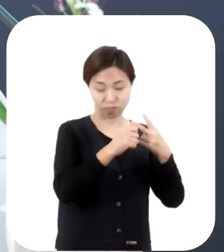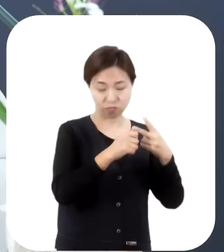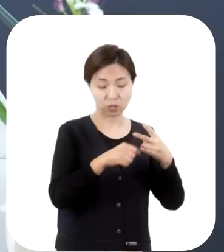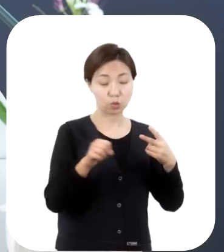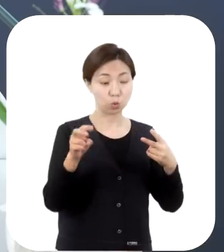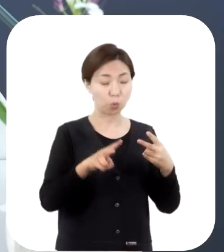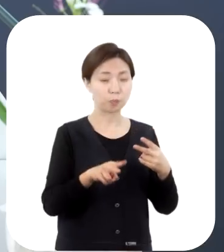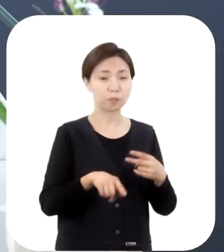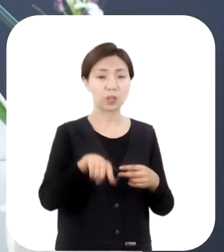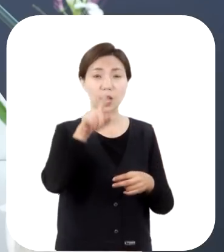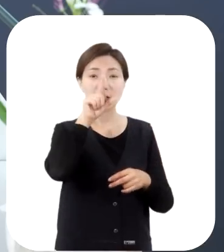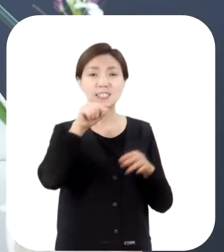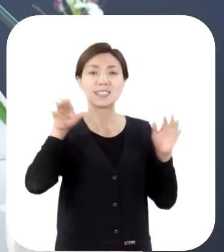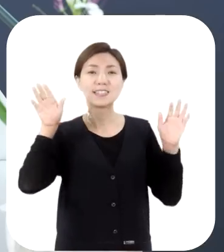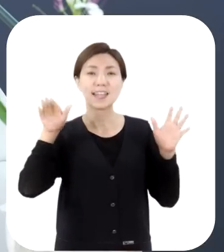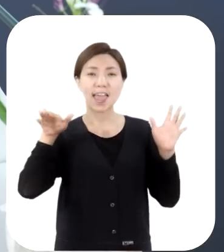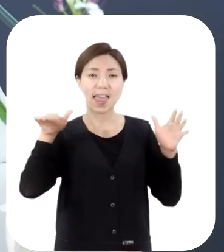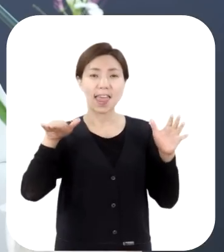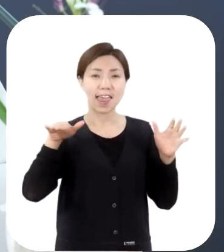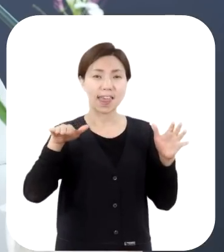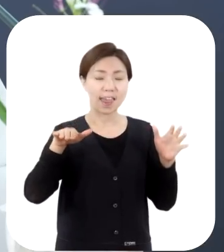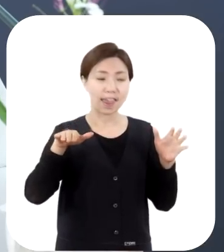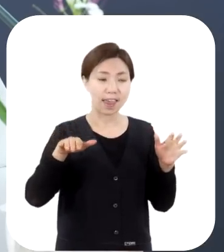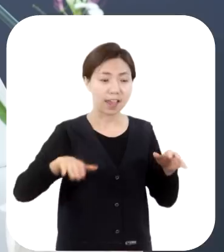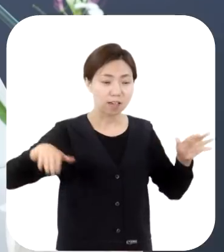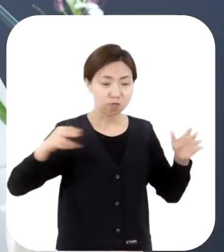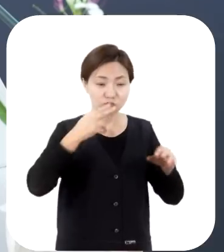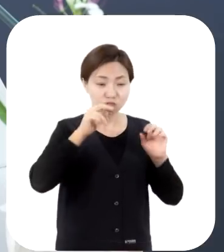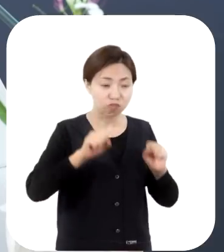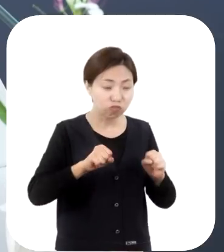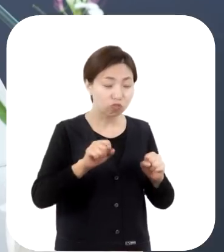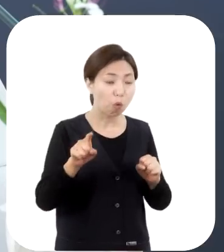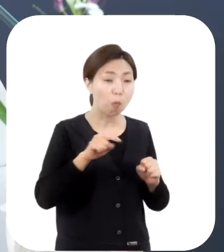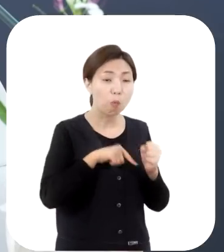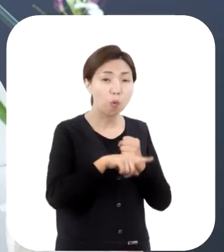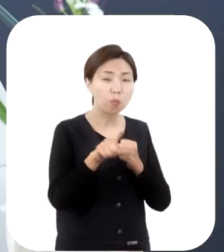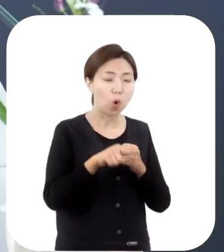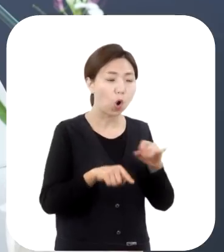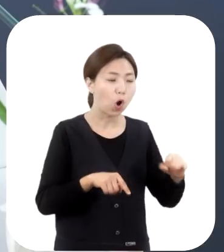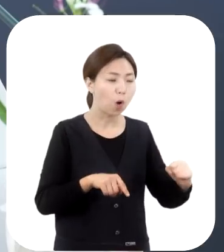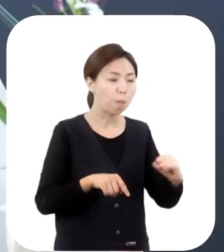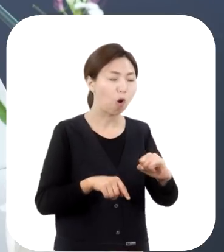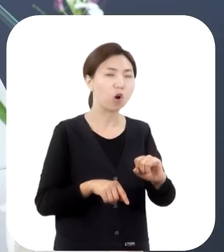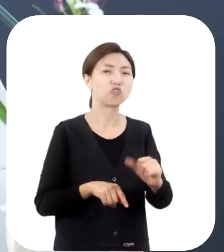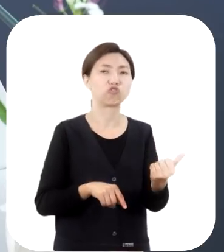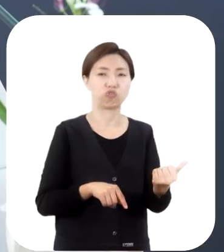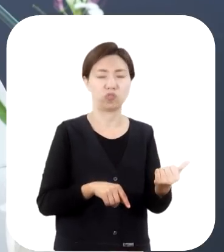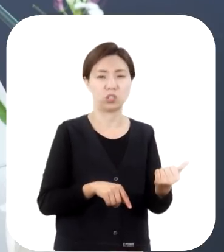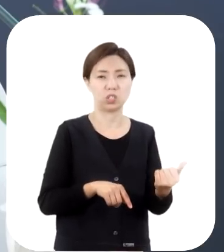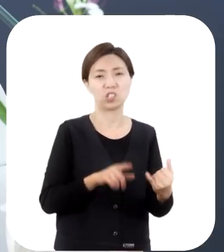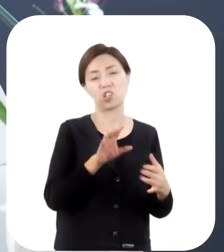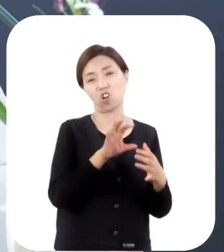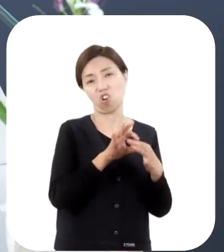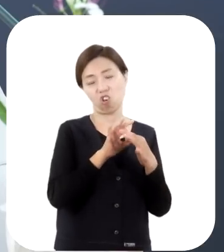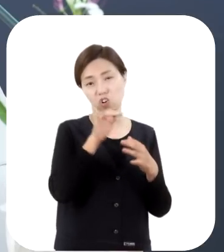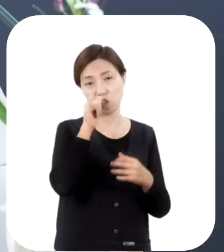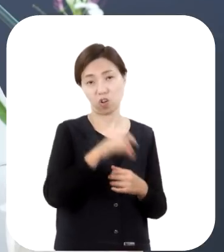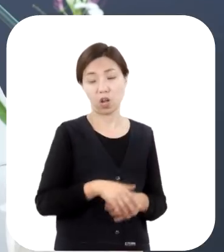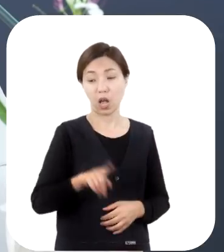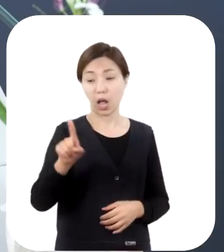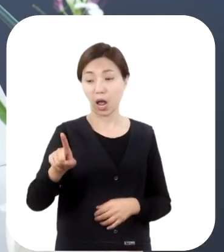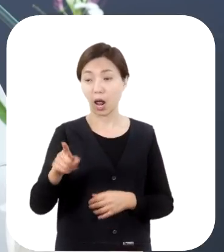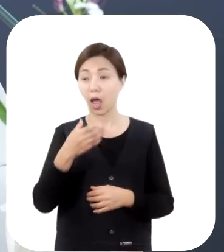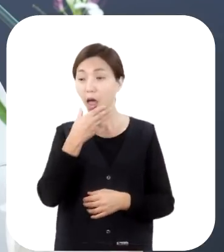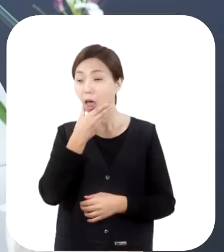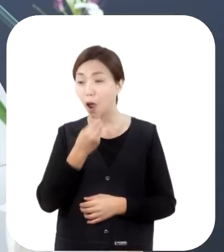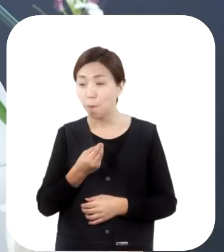삶이 벌레의 죽음에 기초하고 있다. 세 가지입니다. 하나가 살기 위해서는 하나가 죽어야 하고, 하나가 편리하게 하기 위해서는 하나가